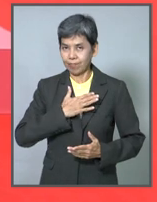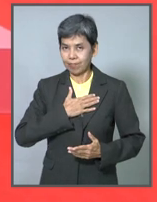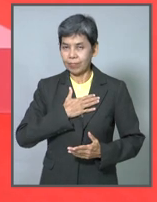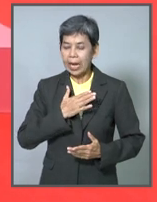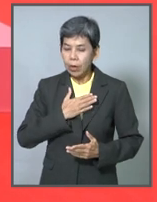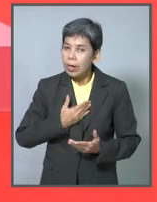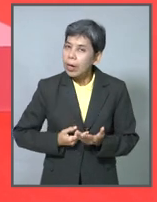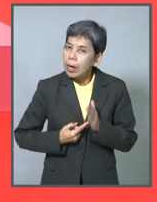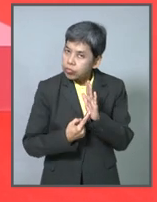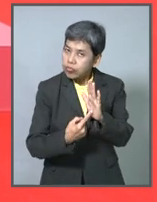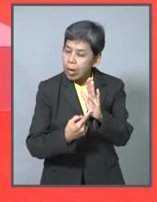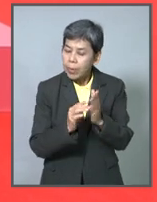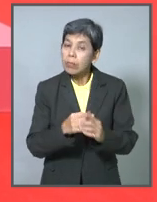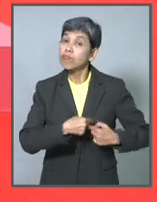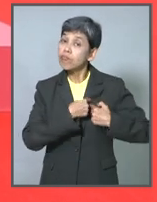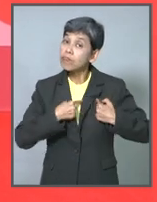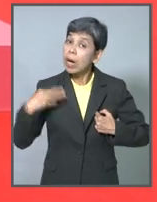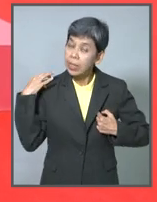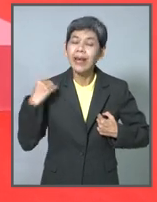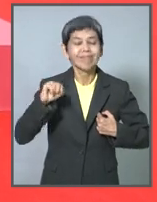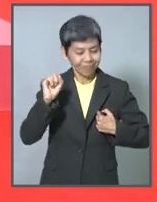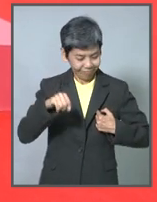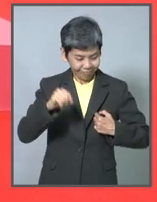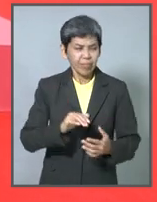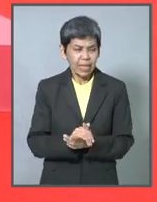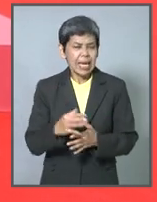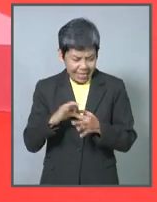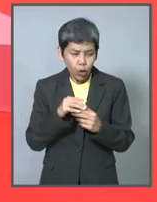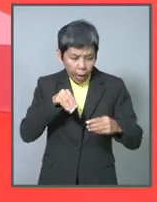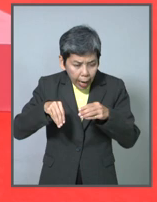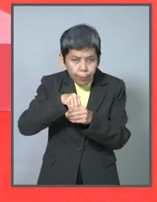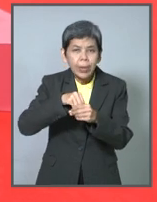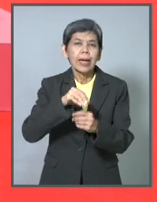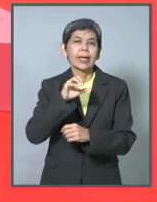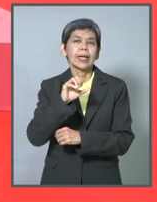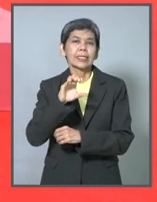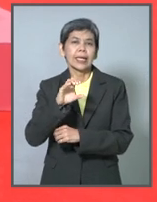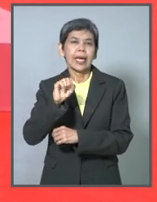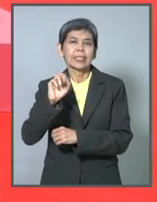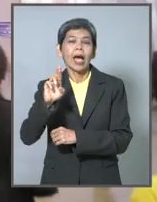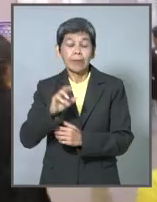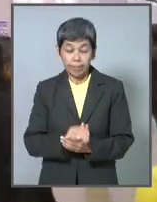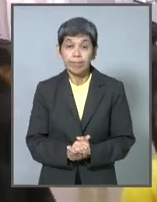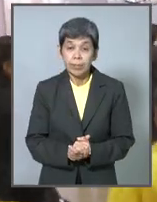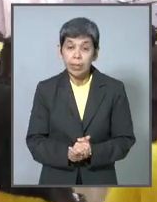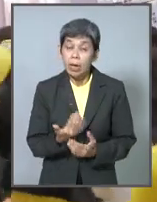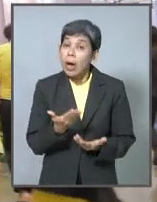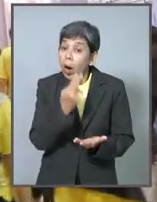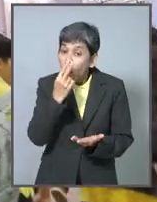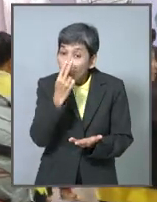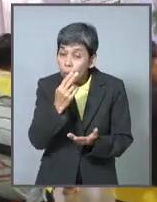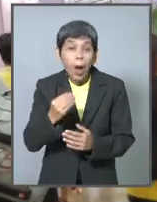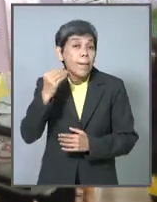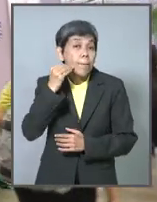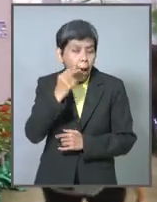จะนำเสนอด้วยครับ จิตอาสาใช่ไหมคะ ครับจิตอาสาคือส่วนหนึ่งของ CSR นะครับ ฝั่งหนึ่งท่านผู้ช